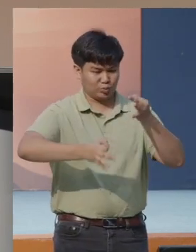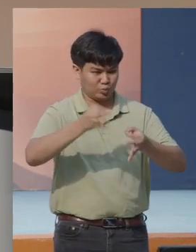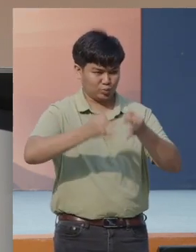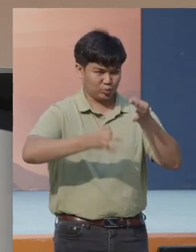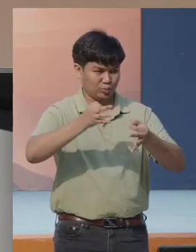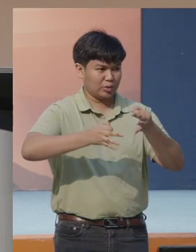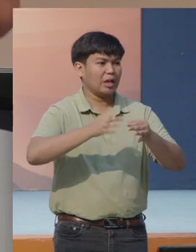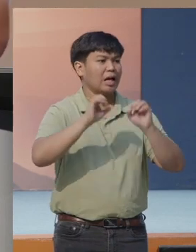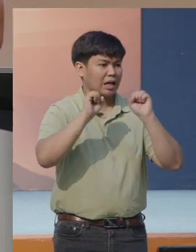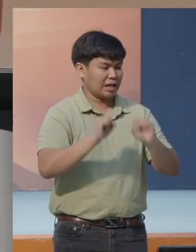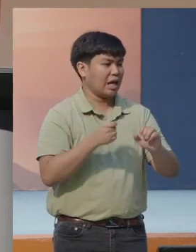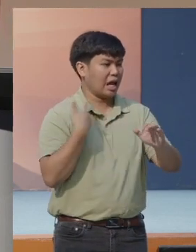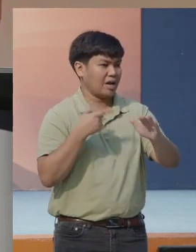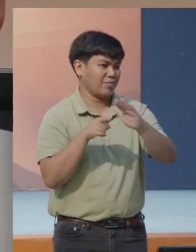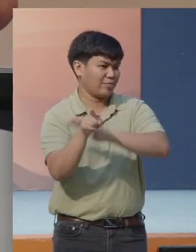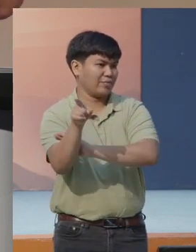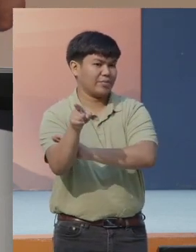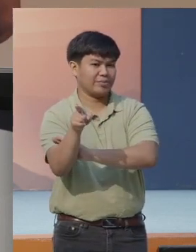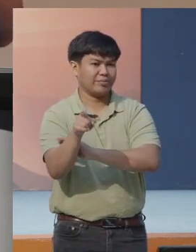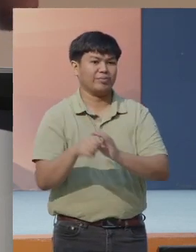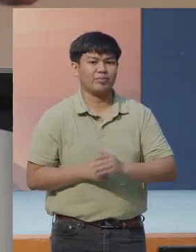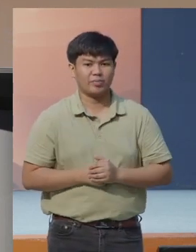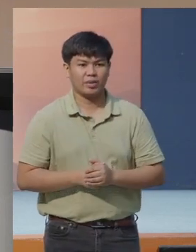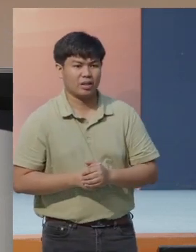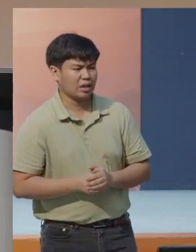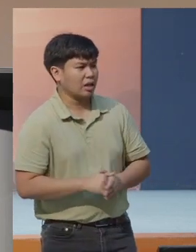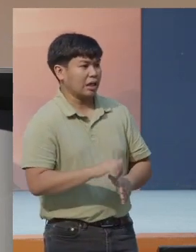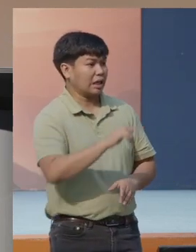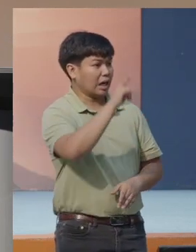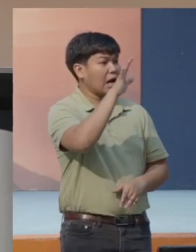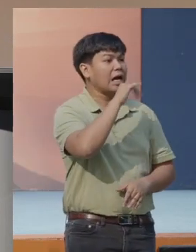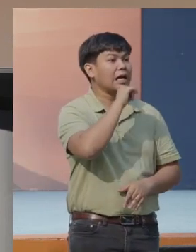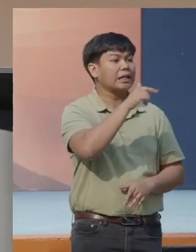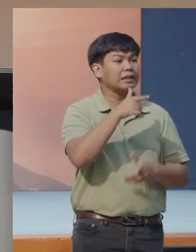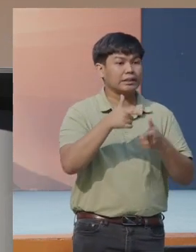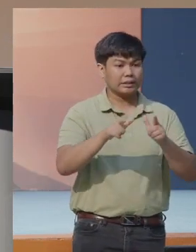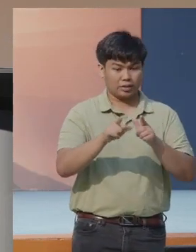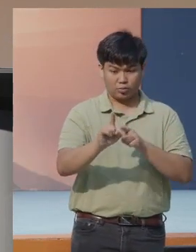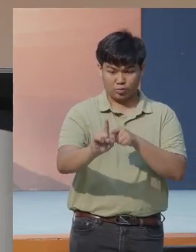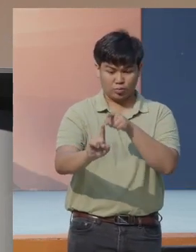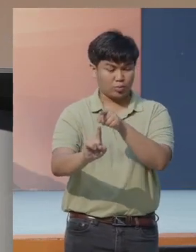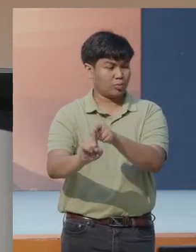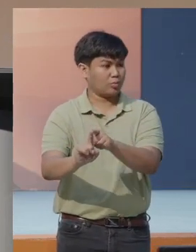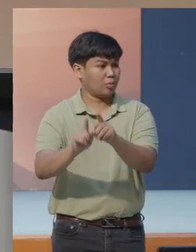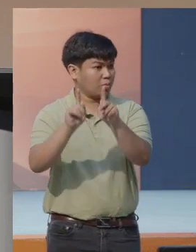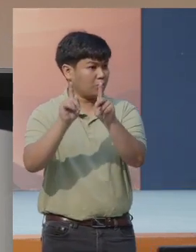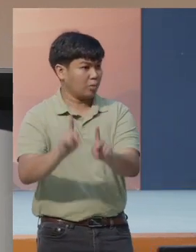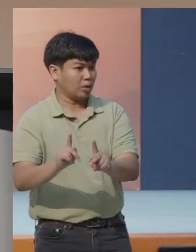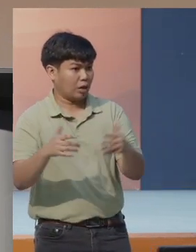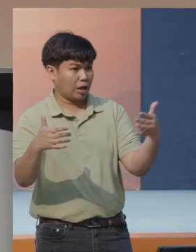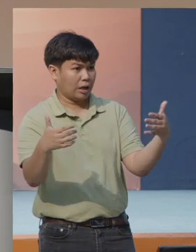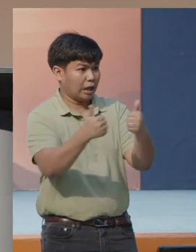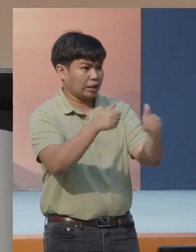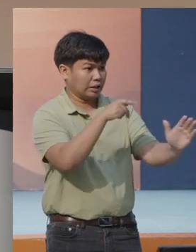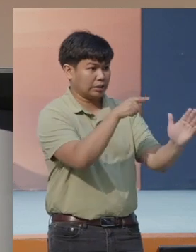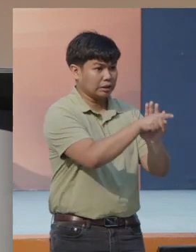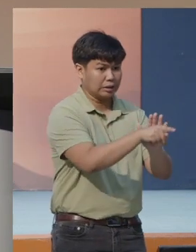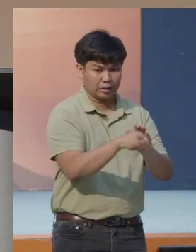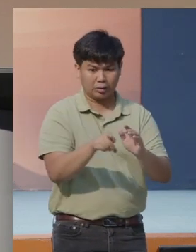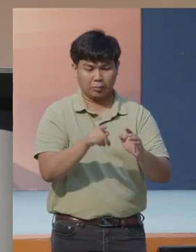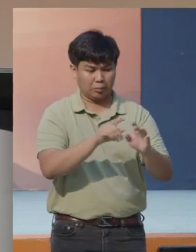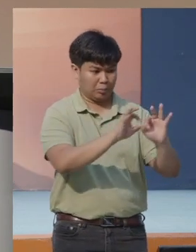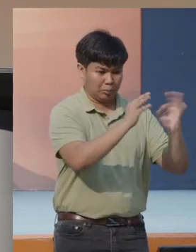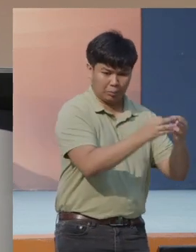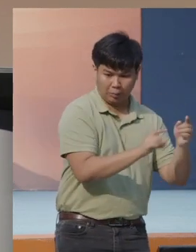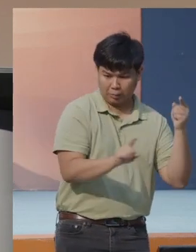ang ating Diyos. Hindi niya hahayaang basta-basta magkagulo ang bayan ng Israel.